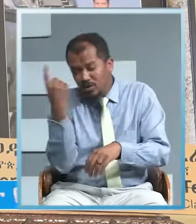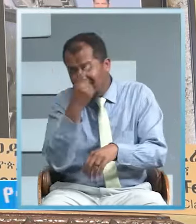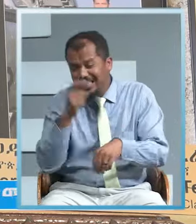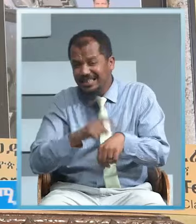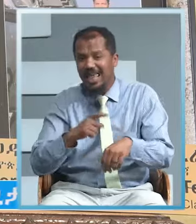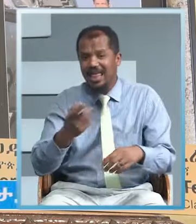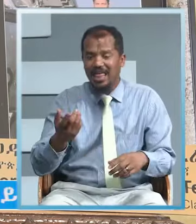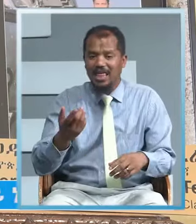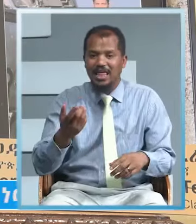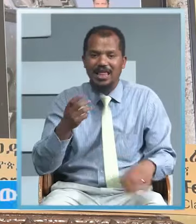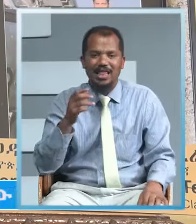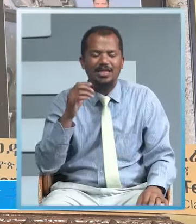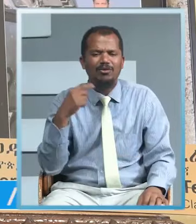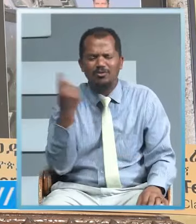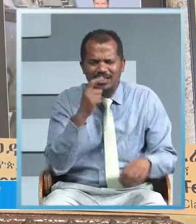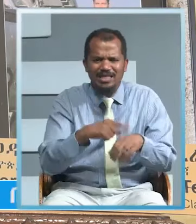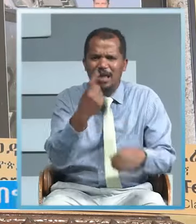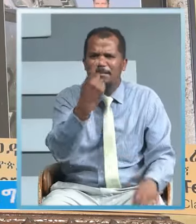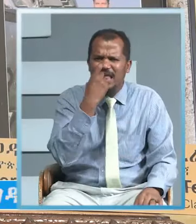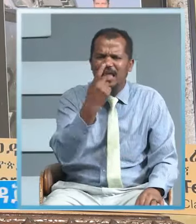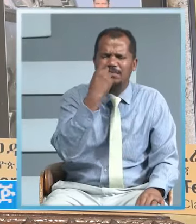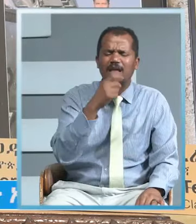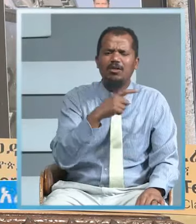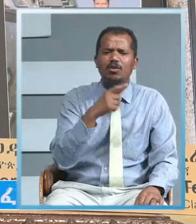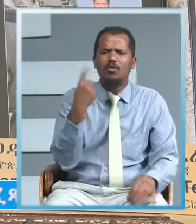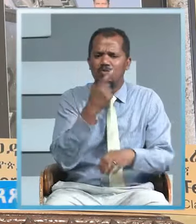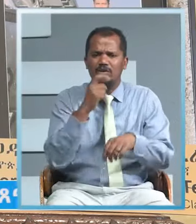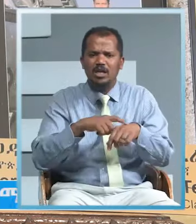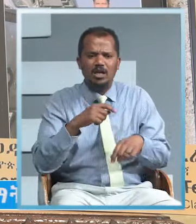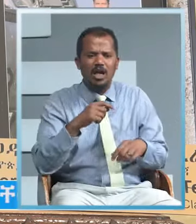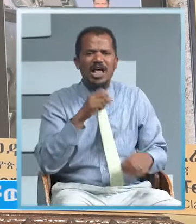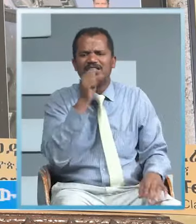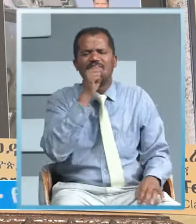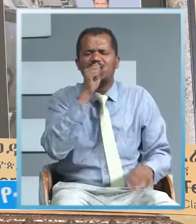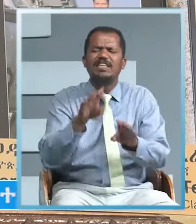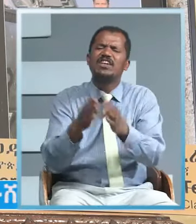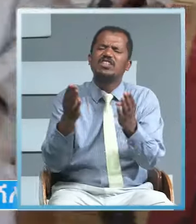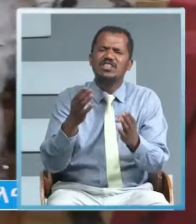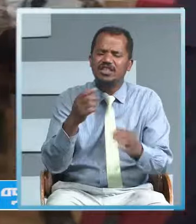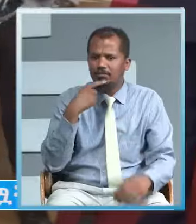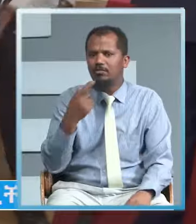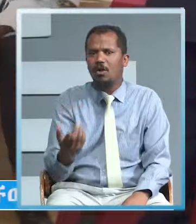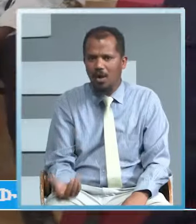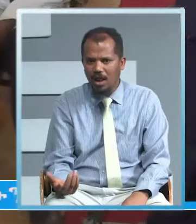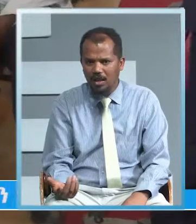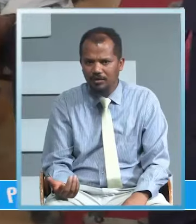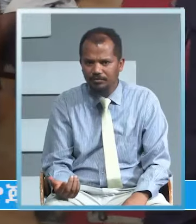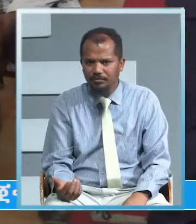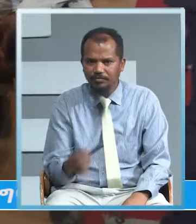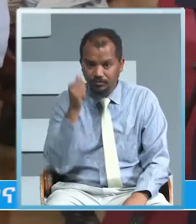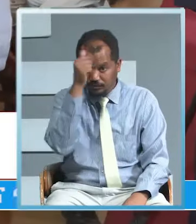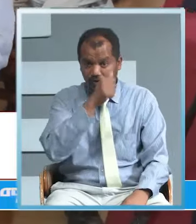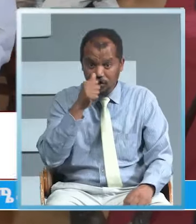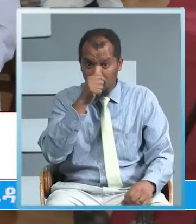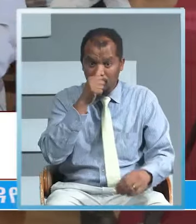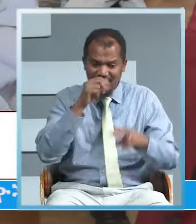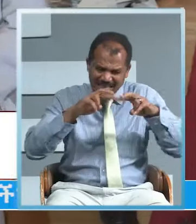ሁልጊዜ የምጠይቀኝ ሁልጊዜ እሱን አዘፈኝልኝ ይል ነበር ብለዋል